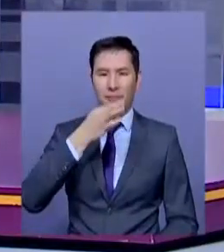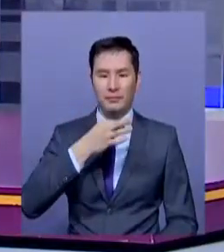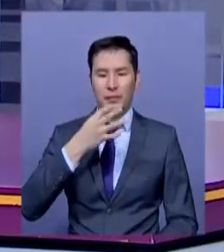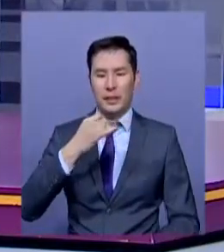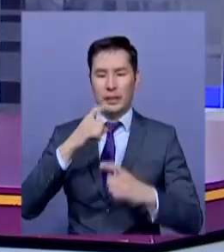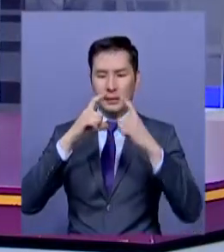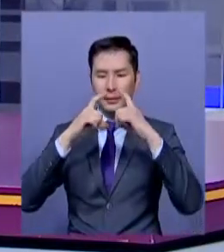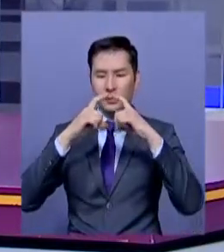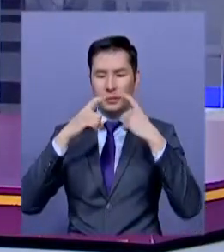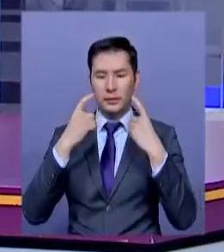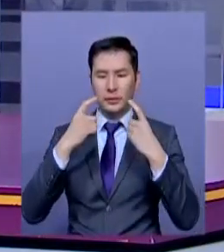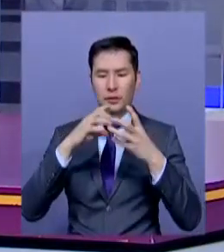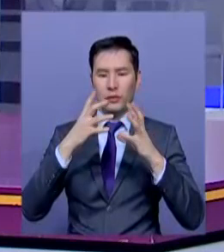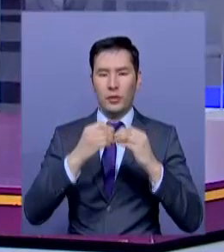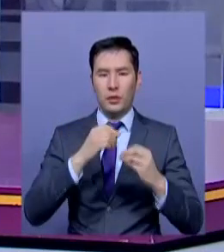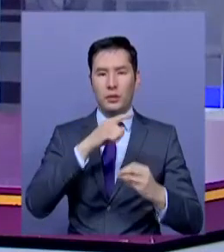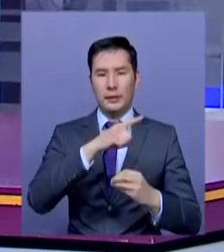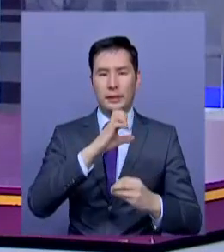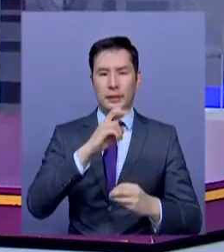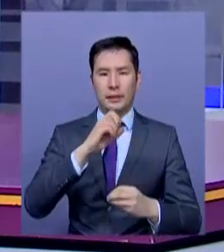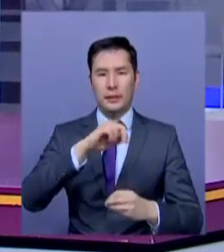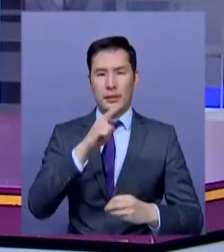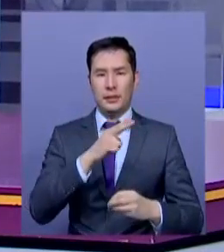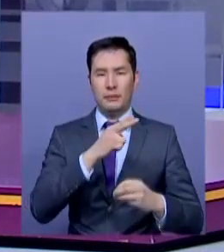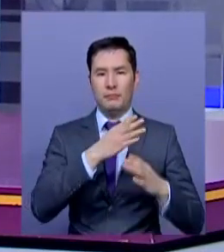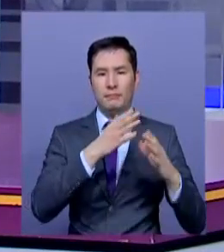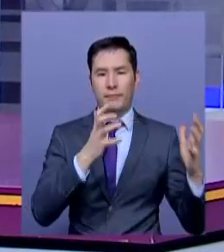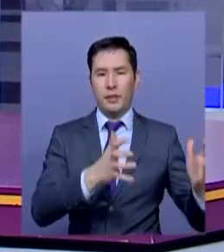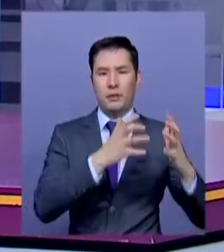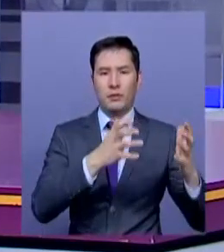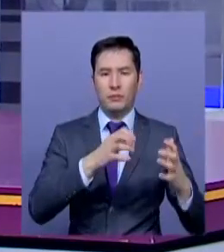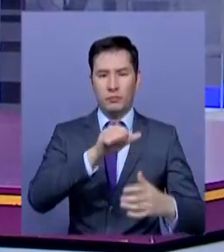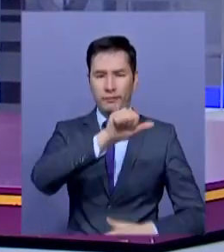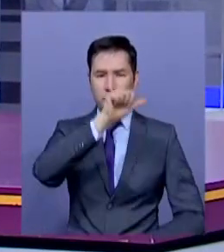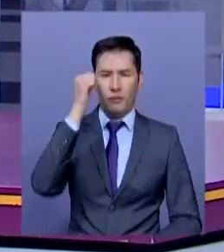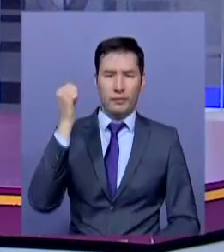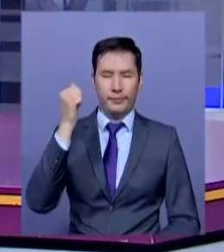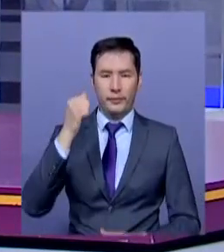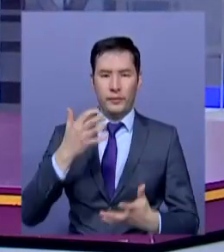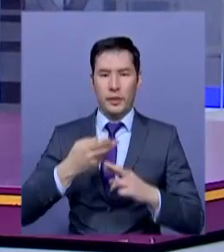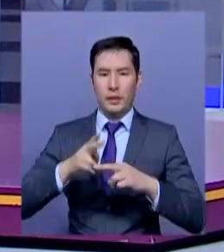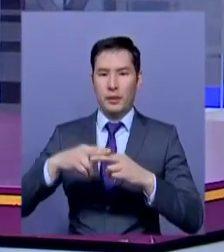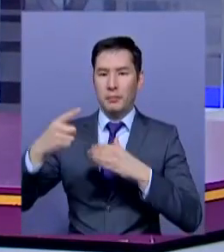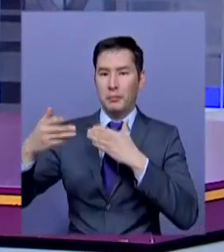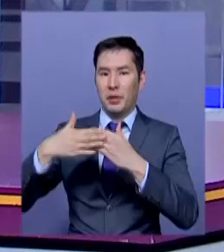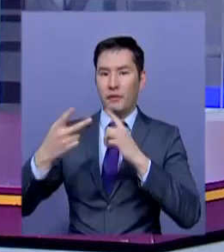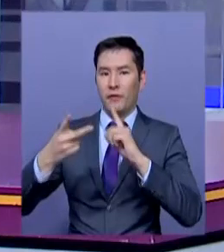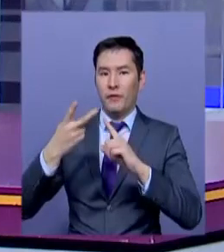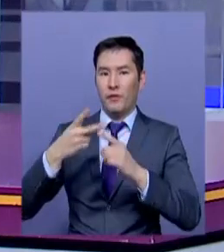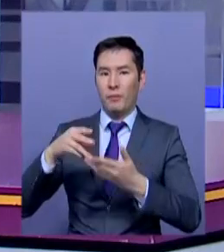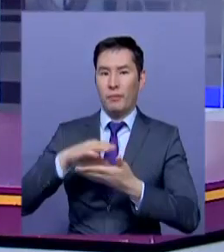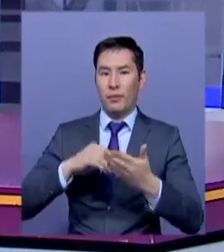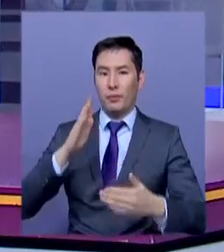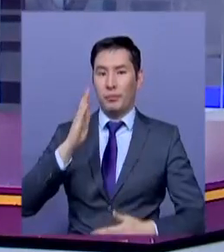медициналық бетперделердің қоры жеткілікті. Осылайша қала билігі коронавирустың екінші толқынына дайын дейді мамандар. Айта